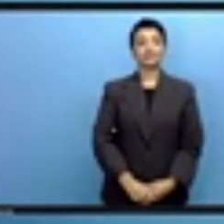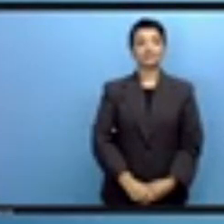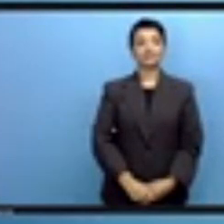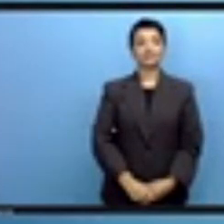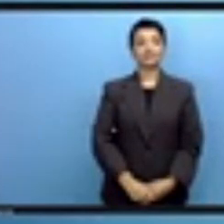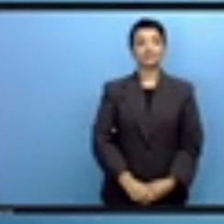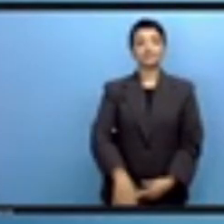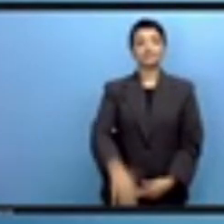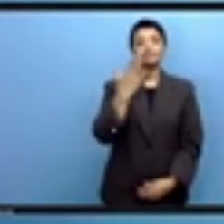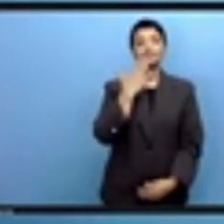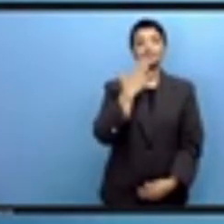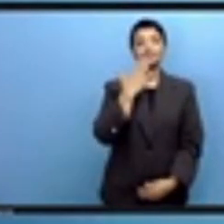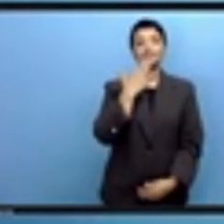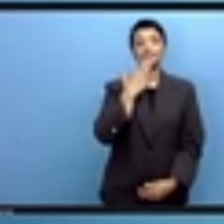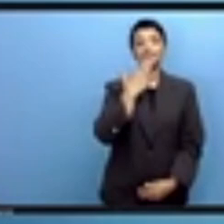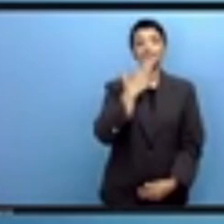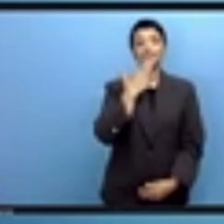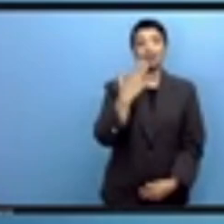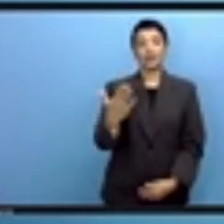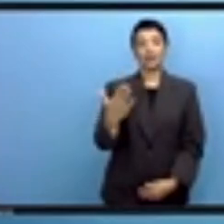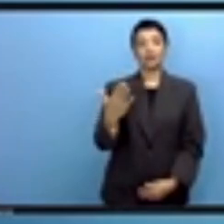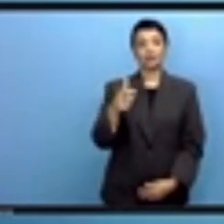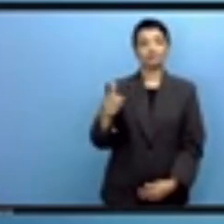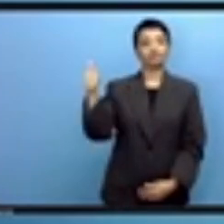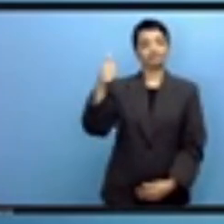非常感谢